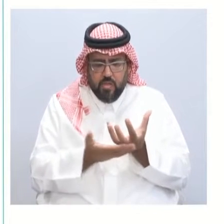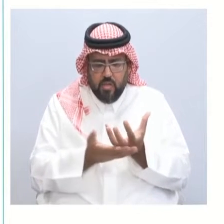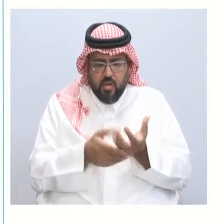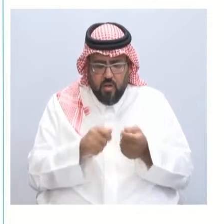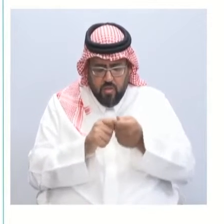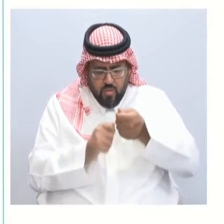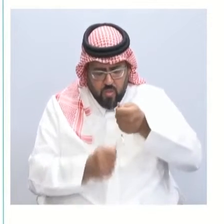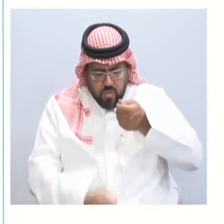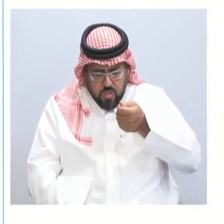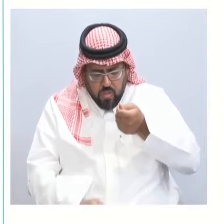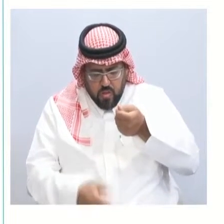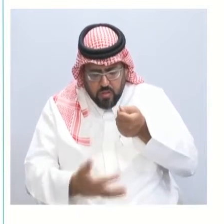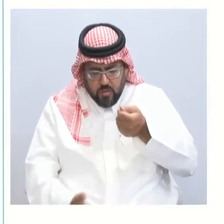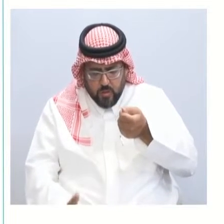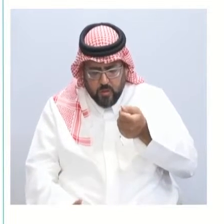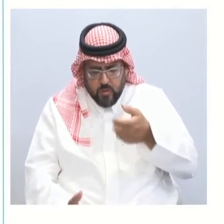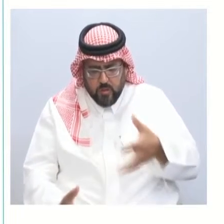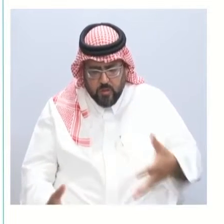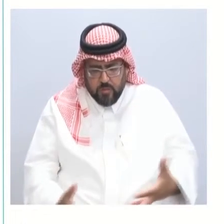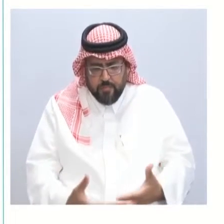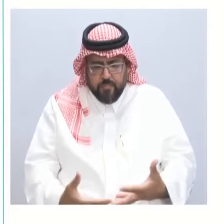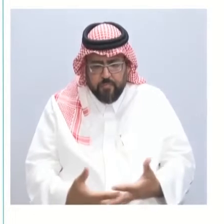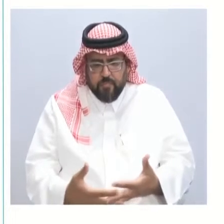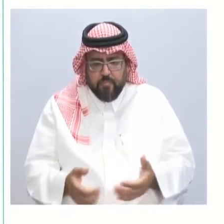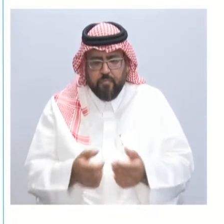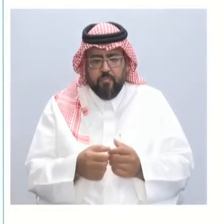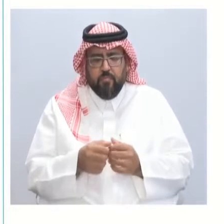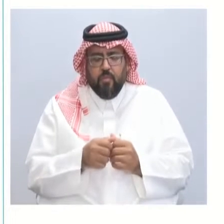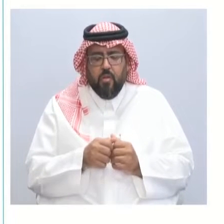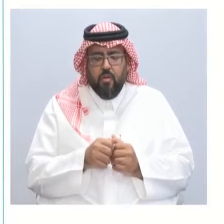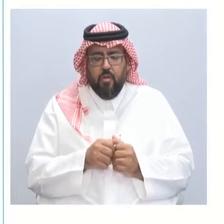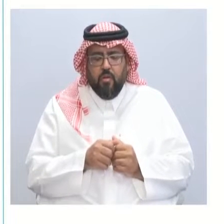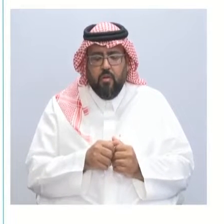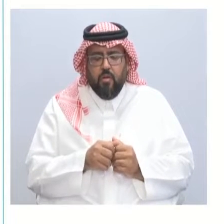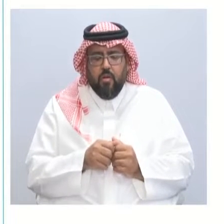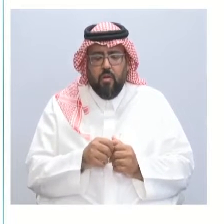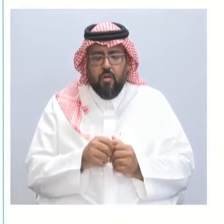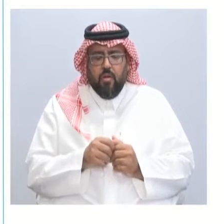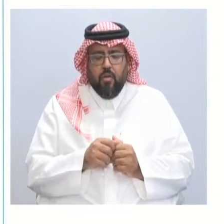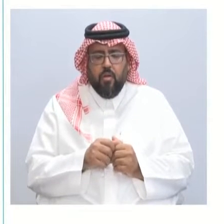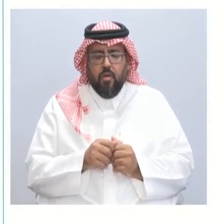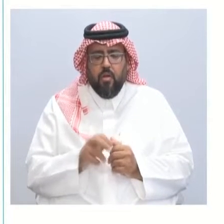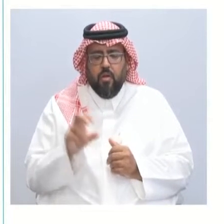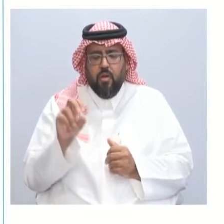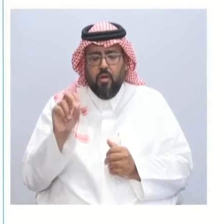بعيده تصلبت في اعماق بعيده ومن هذه الصخور الناريه